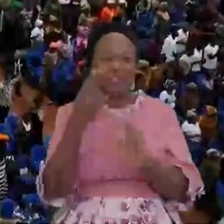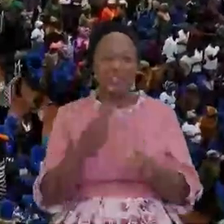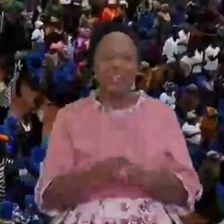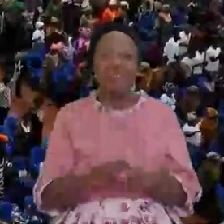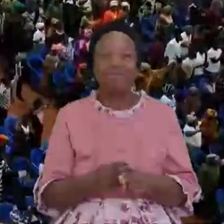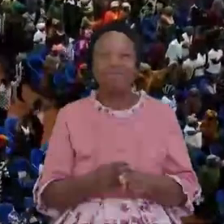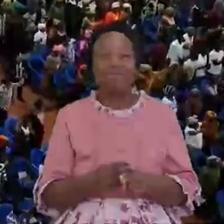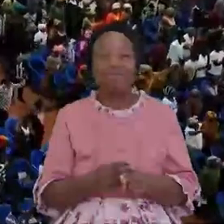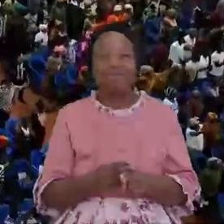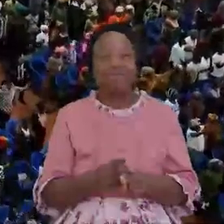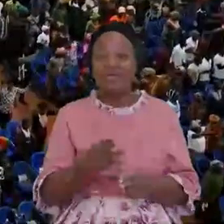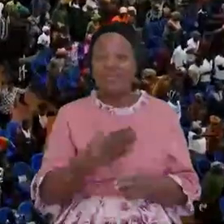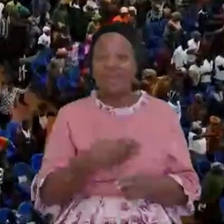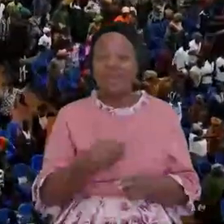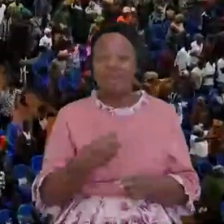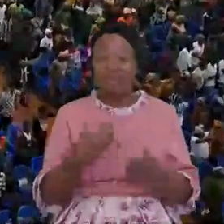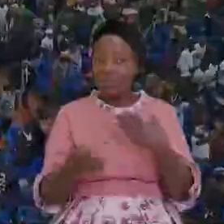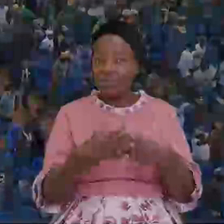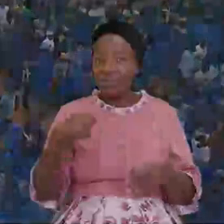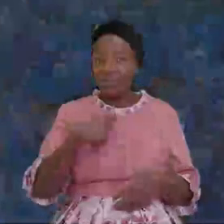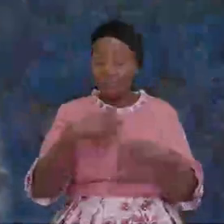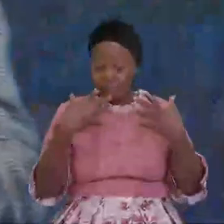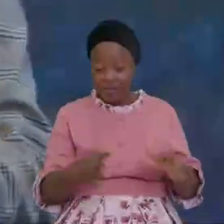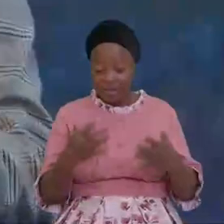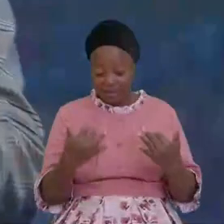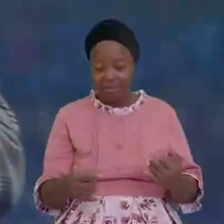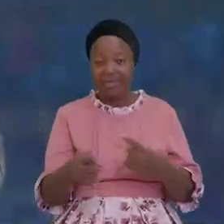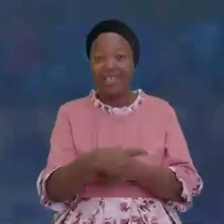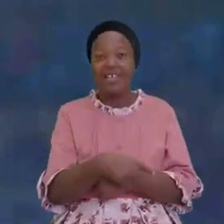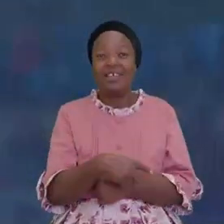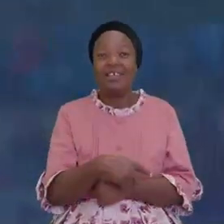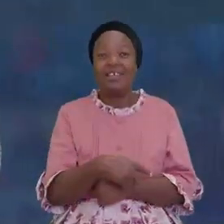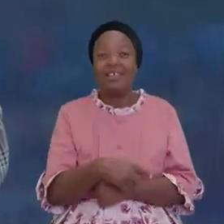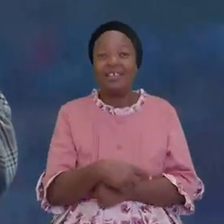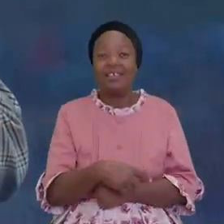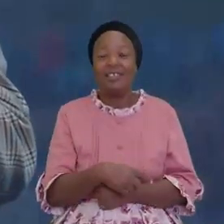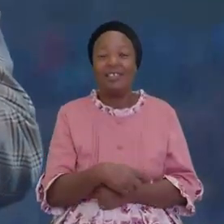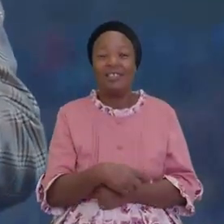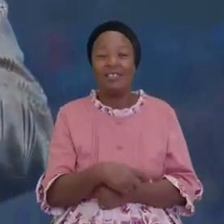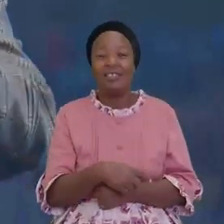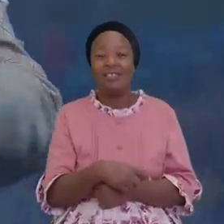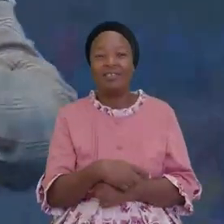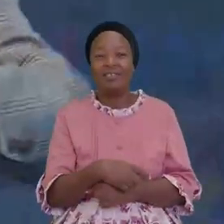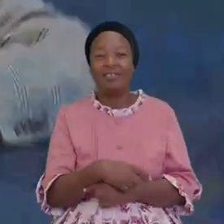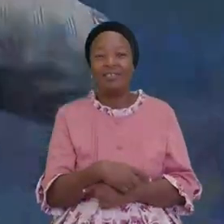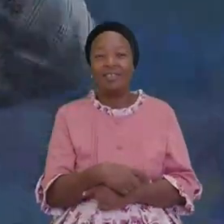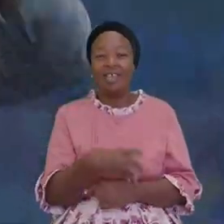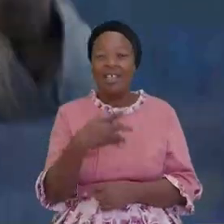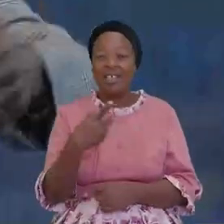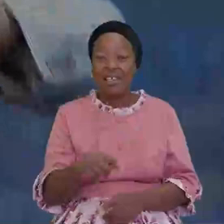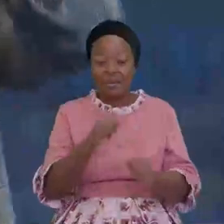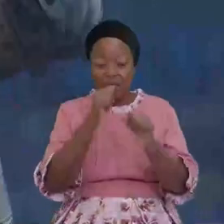Aujourd'hui, tu repartiras à la maison avec toutes tes bénédictions. Et même si nous finissons ce soir,